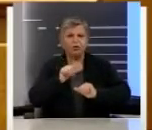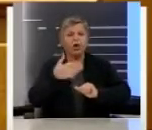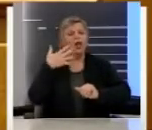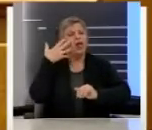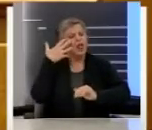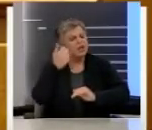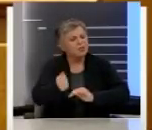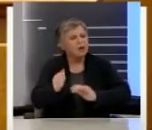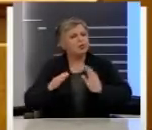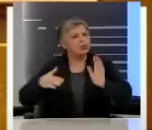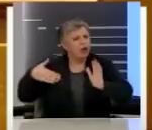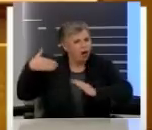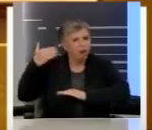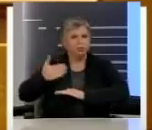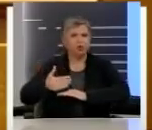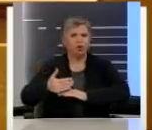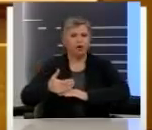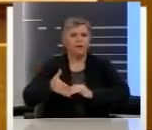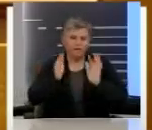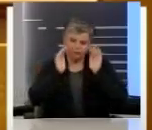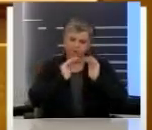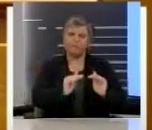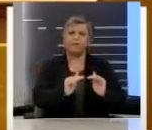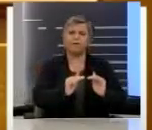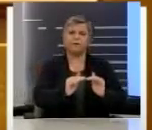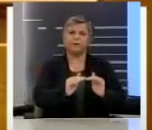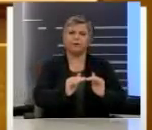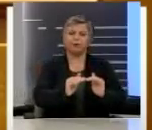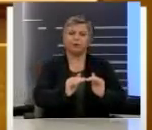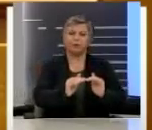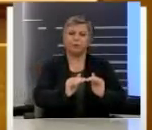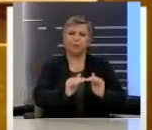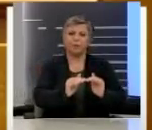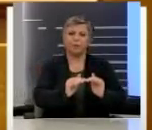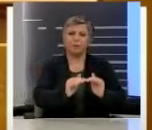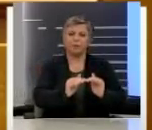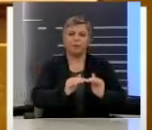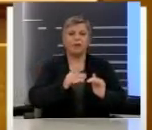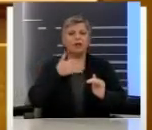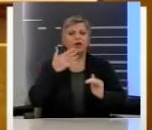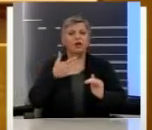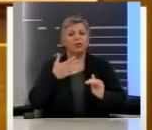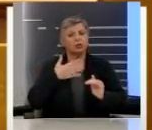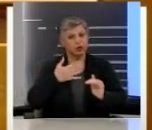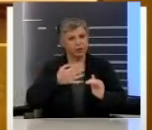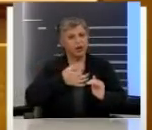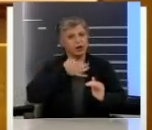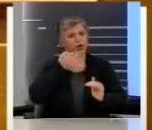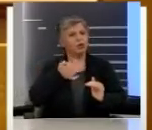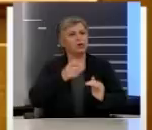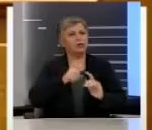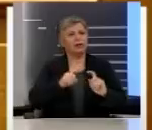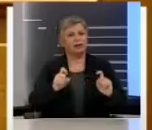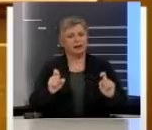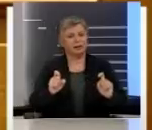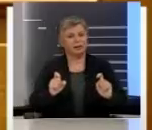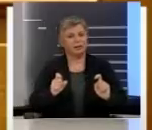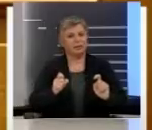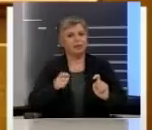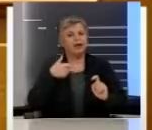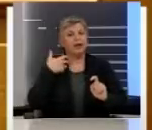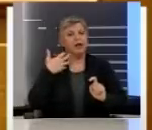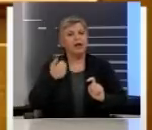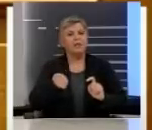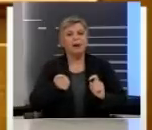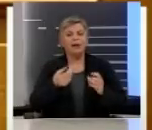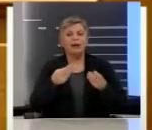να έχουν τα πράγματα. Και υπάρχει ένα νήμα που ενώνει τον τρόπο σκέψης και